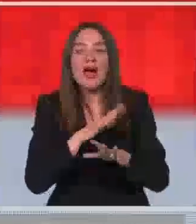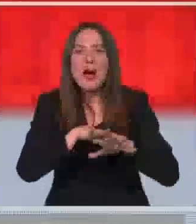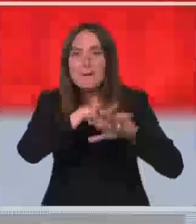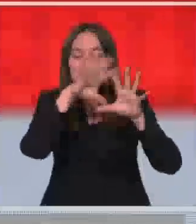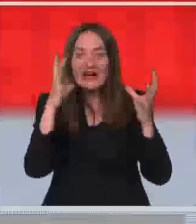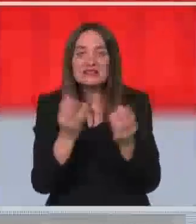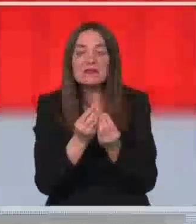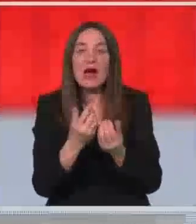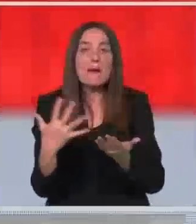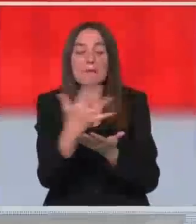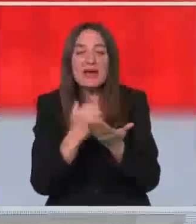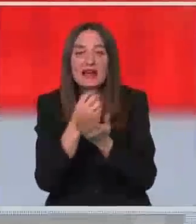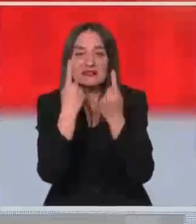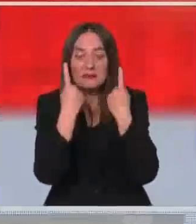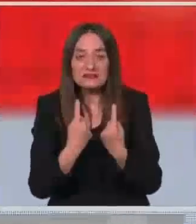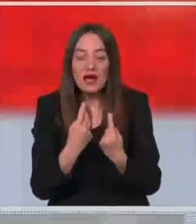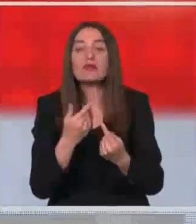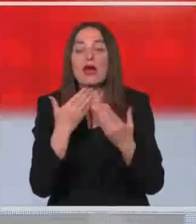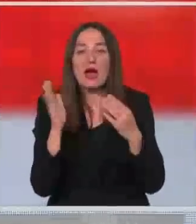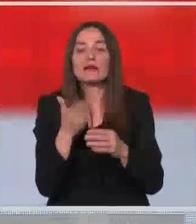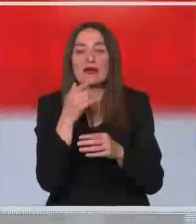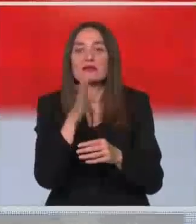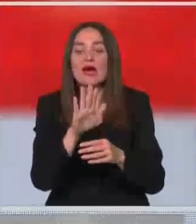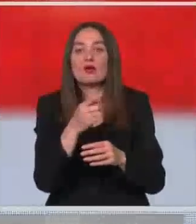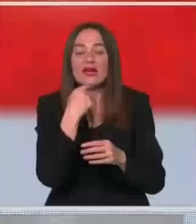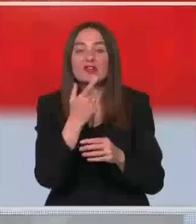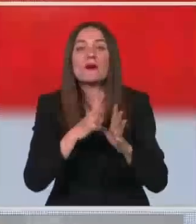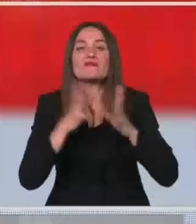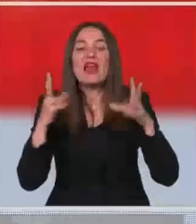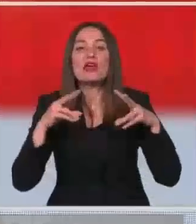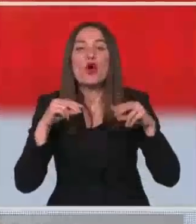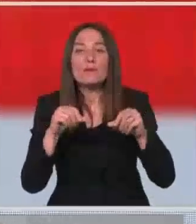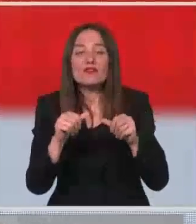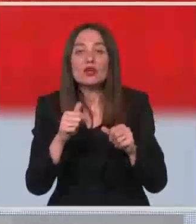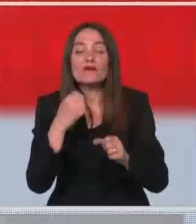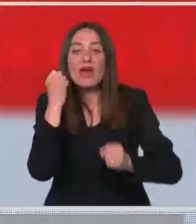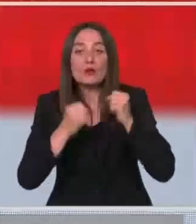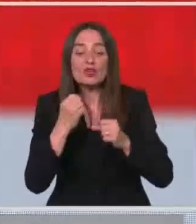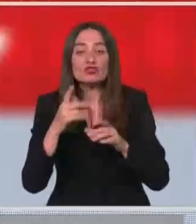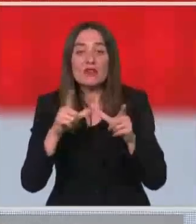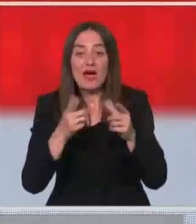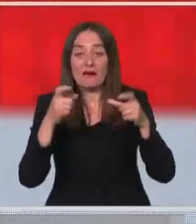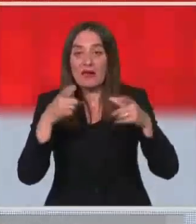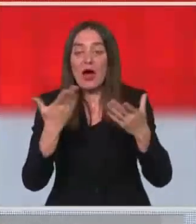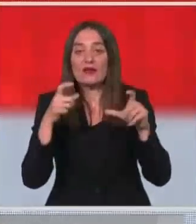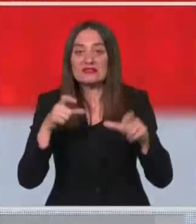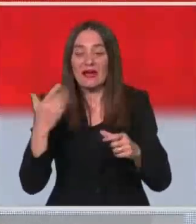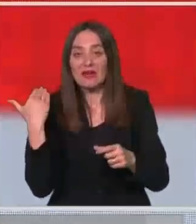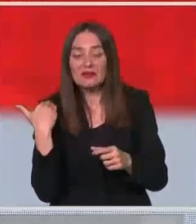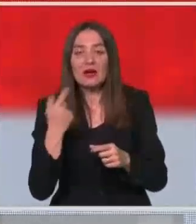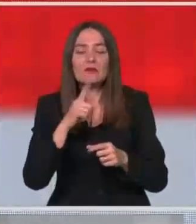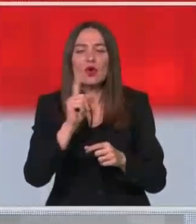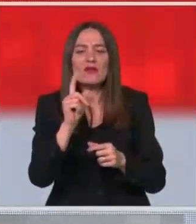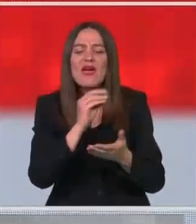masivnim bilansima stanja, ajde tako da kažem, velikom imovinom, da utrči na teren i sad nije vreme se razmišlja ni u kakvom